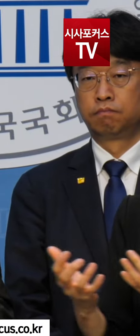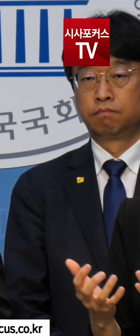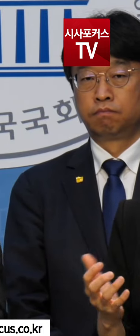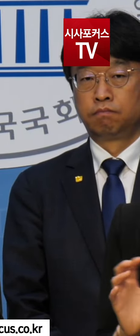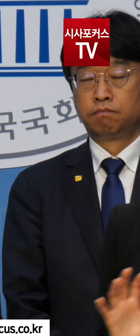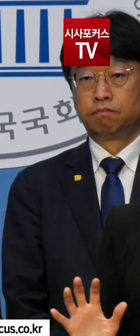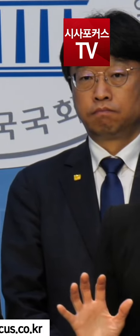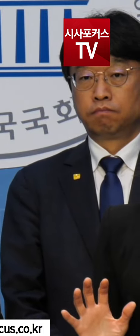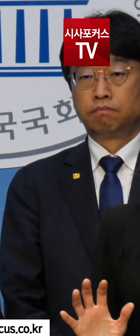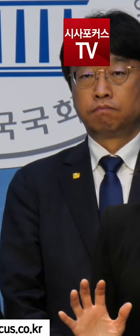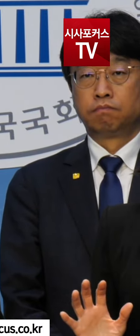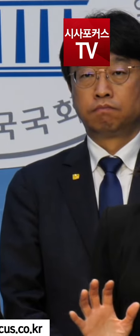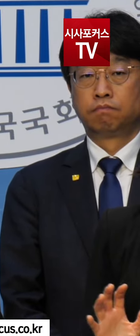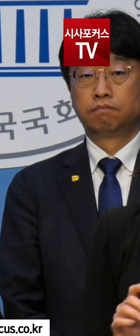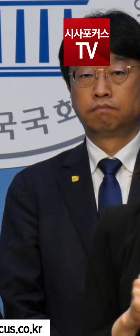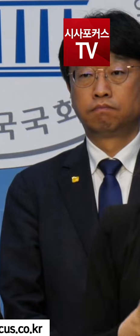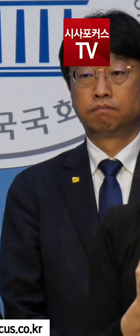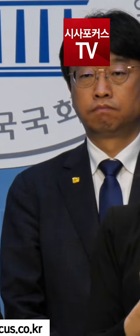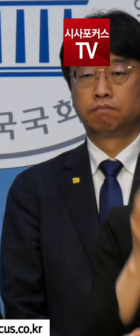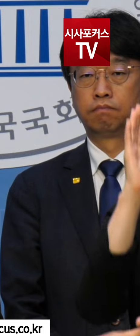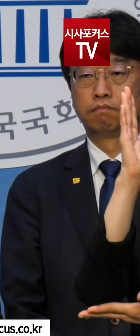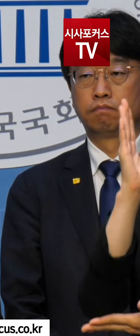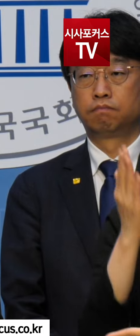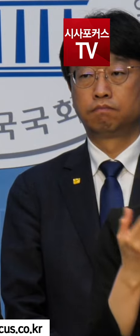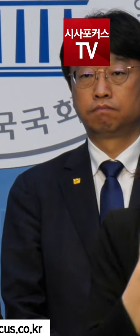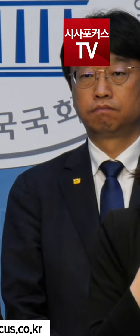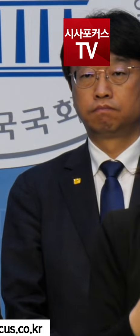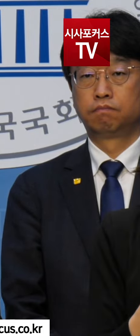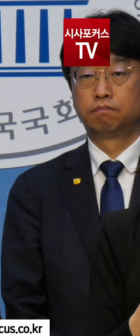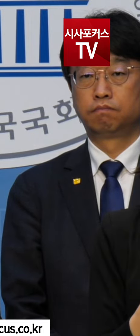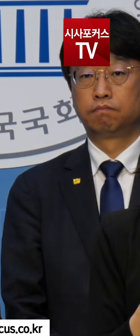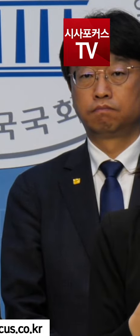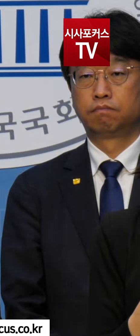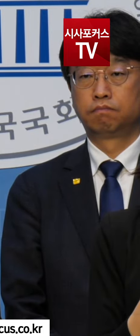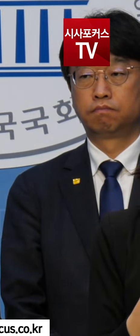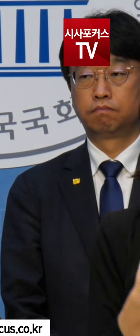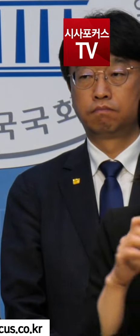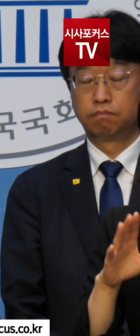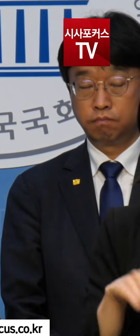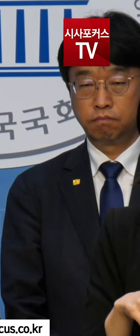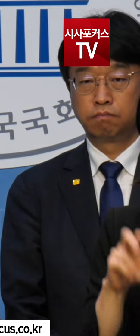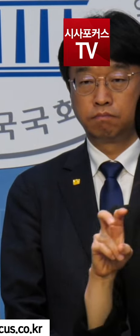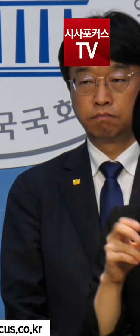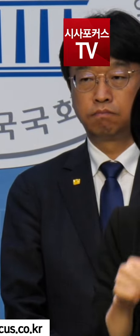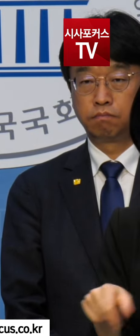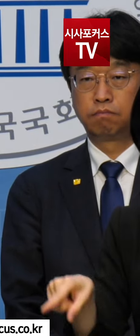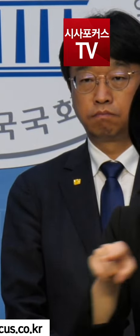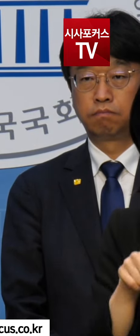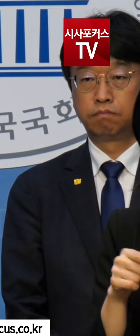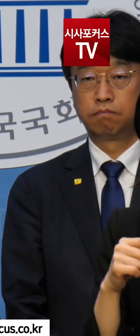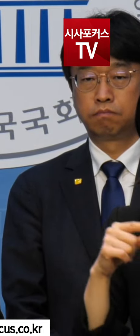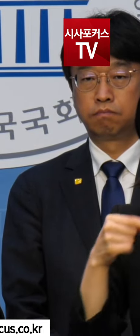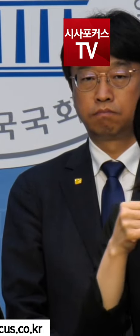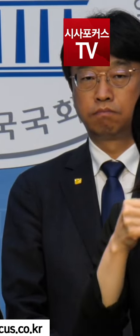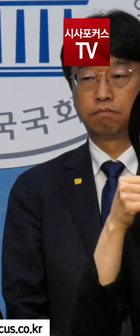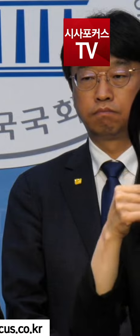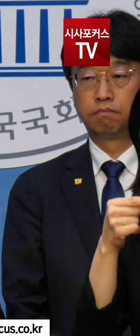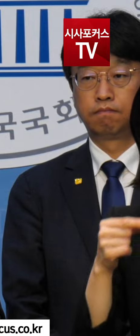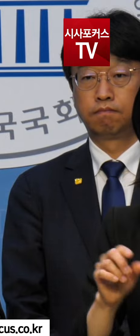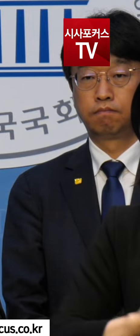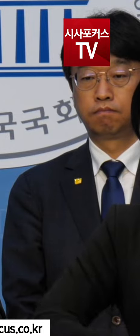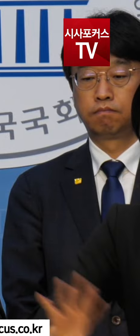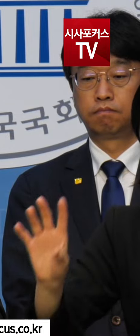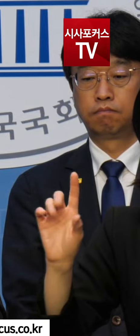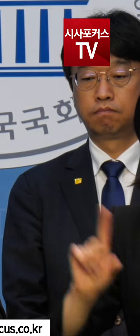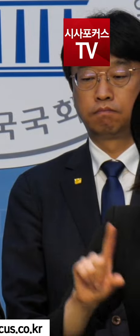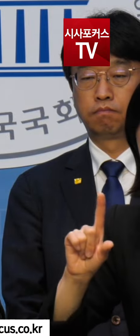그때 기자회견장에서 업체분들이 종이빨대를 땅에 이제 버리는 그런 퍼포먼스를 했었던 것이 기억납니다. 오늘 오신